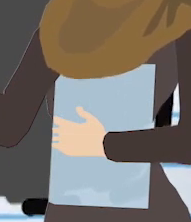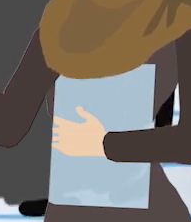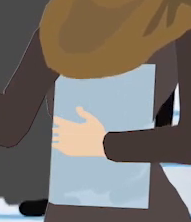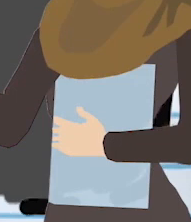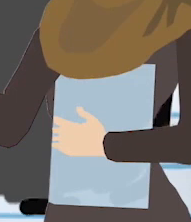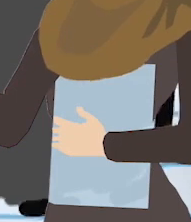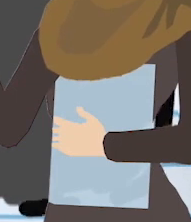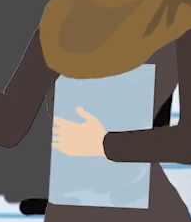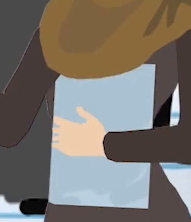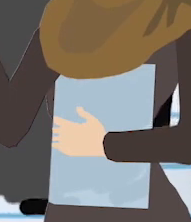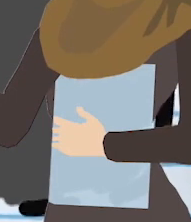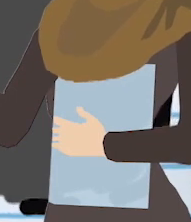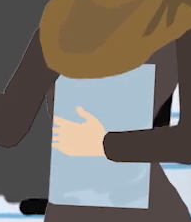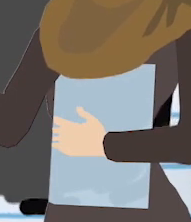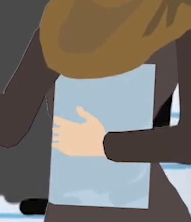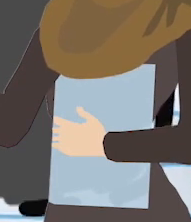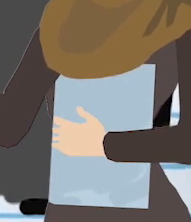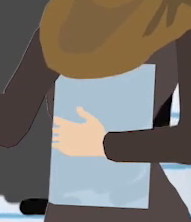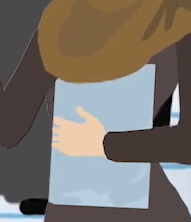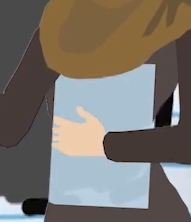Ringgit pada suku sebelumnya